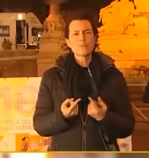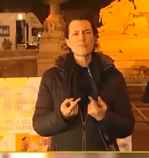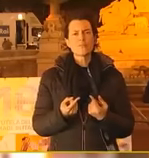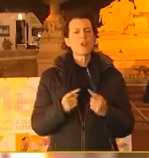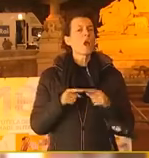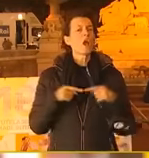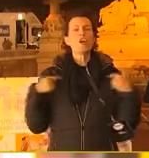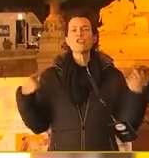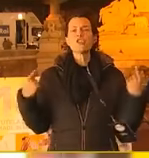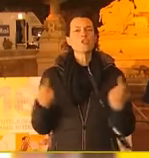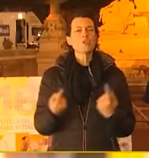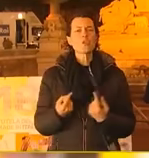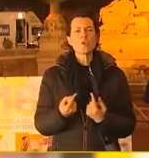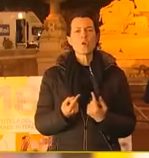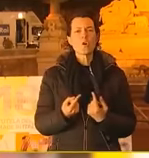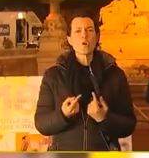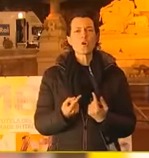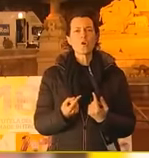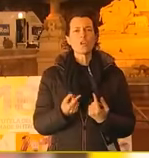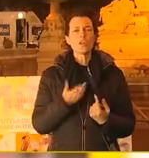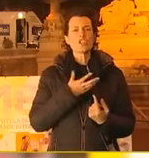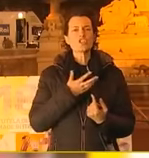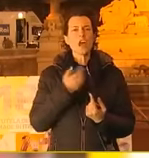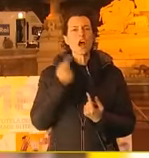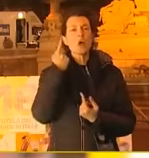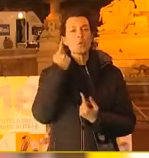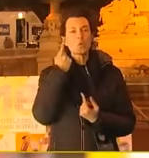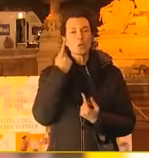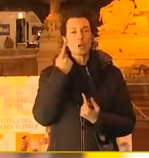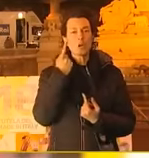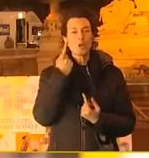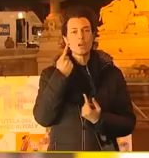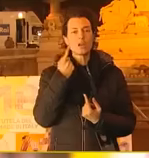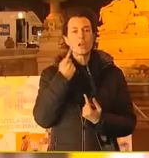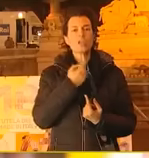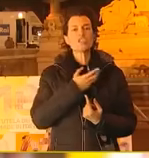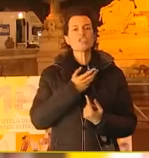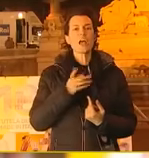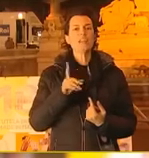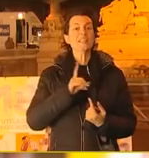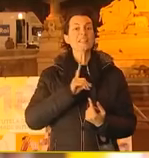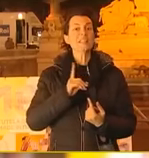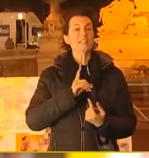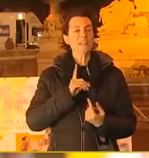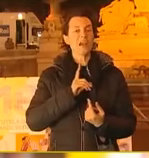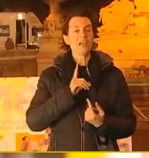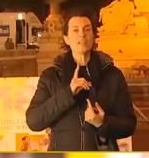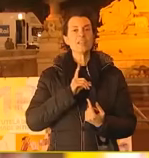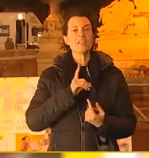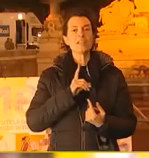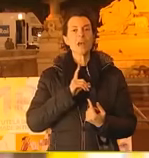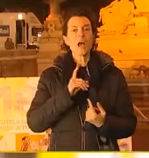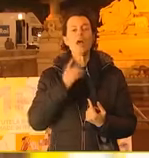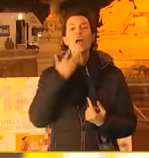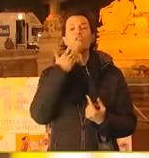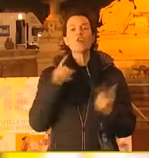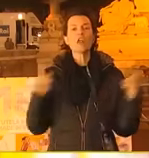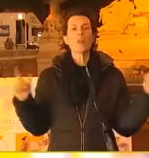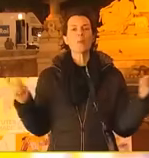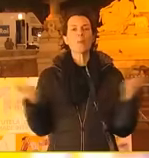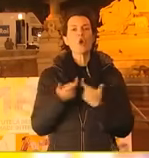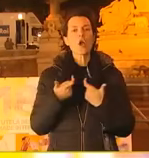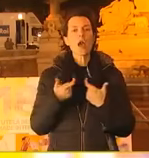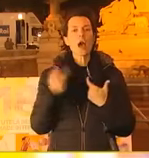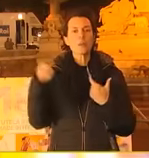E noi abbiamo una cosa, noi abbiamo la dignità di fermare questo